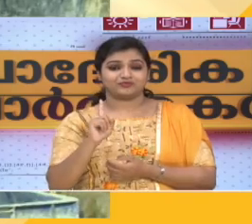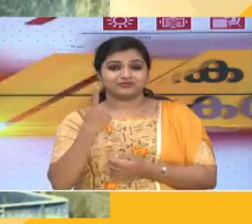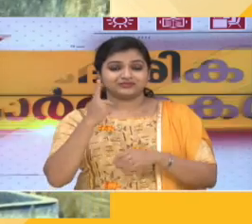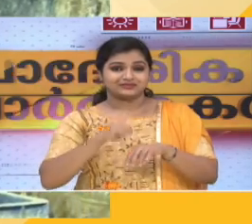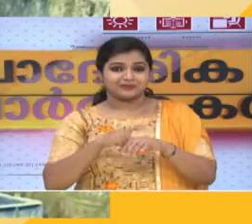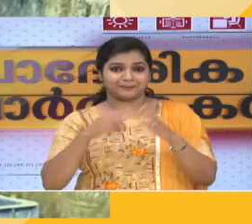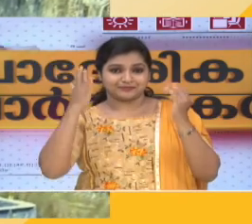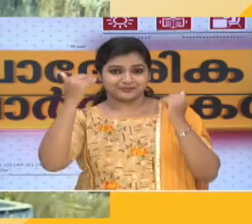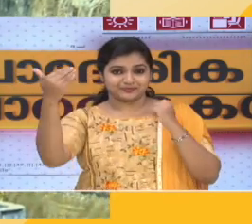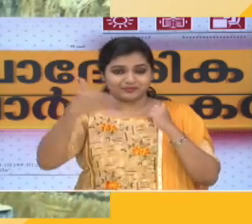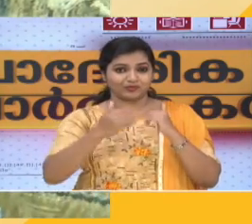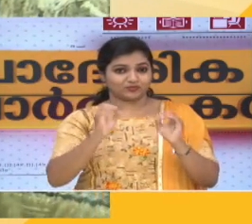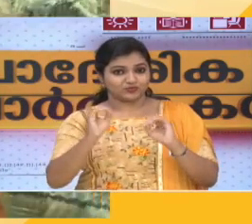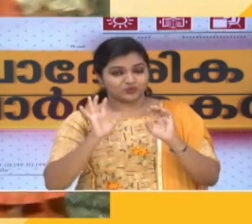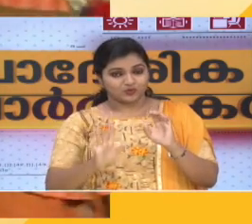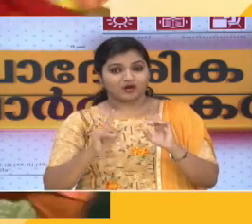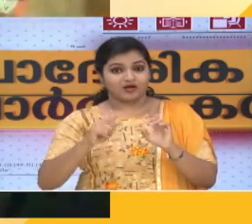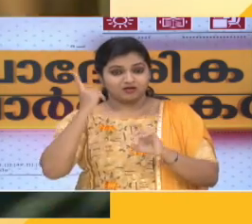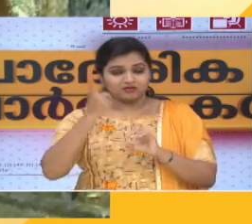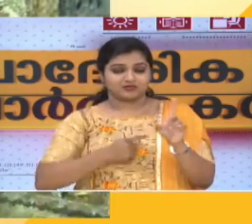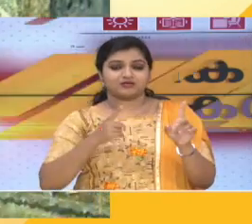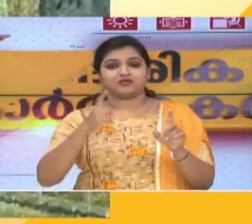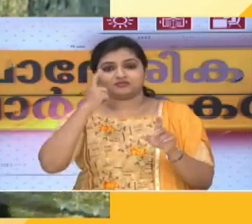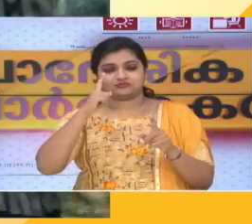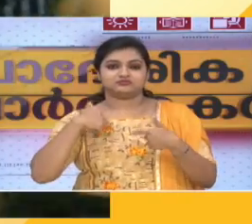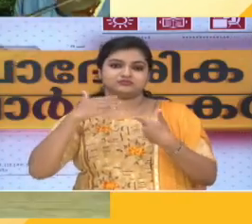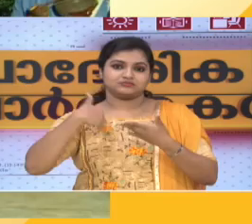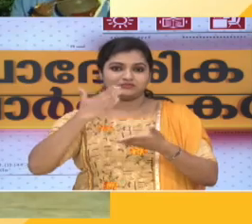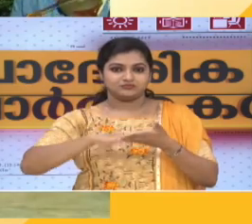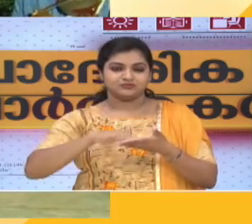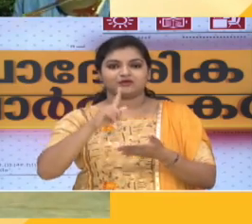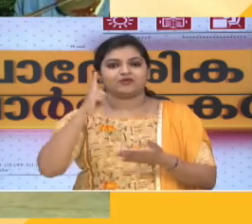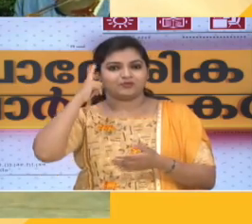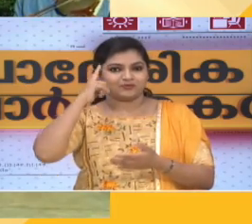അയ്യപ്പൻ മാളികപ്പുറത്തമ്മയെ വിവാഹം കഴിക്കുമെന്നാണ് വിശ്വാസം.